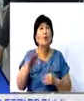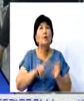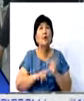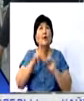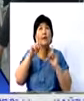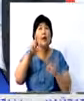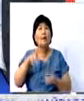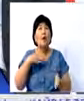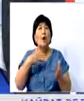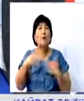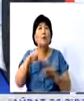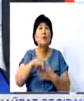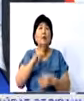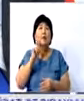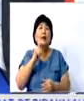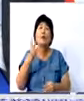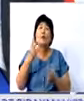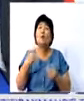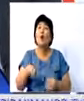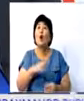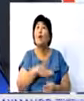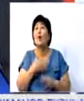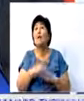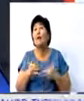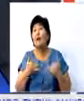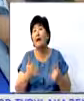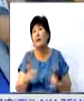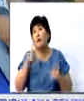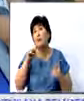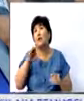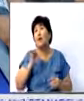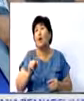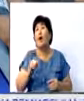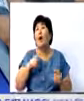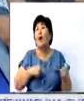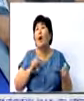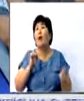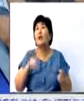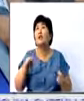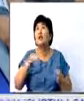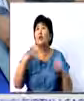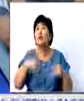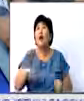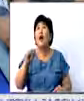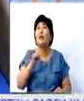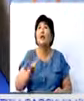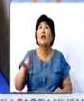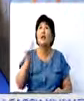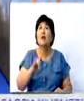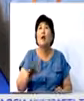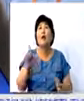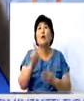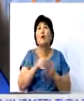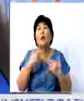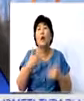танымал азаматтармен сұхбат құрған жастар, екінші күнде рухани салаға арнады. Белгілі жырау, айтыскер ақын жалағаштың тумасы Айдос Рахметов жыр толғаулар